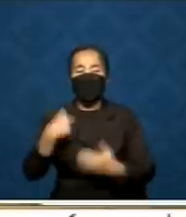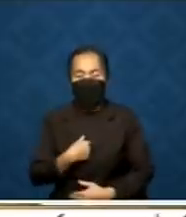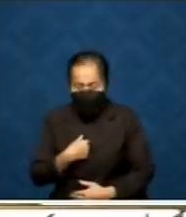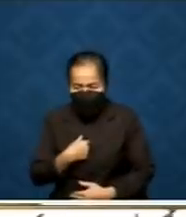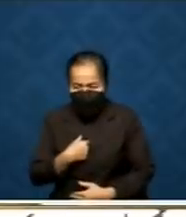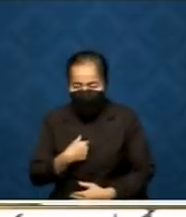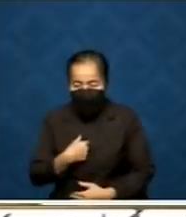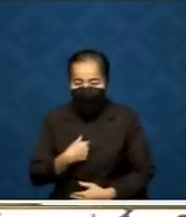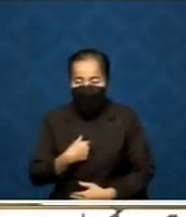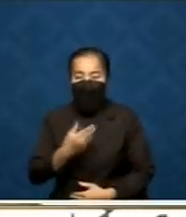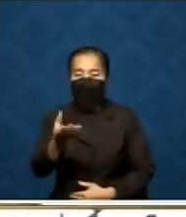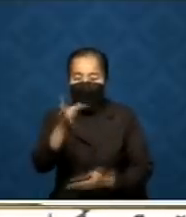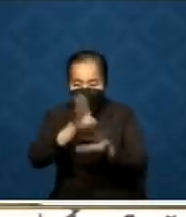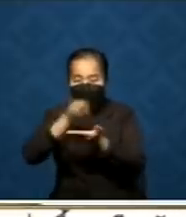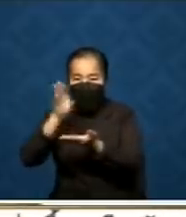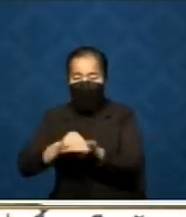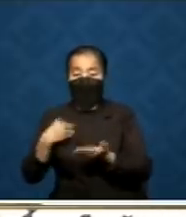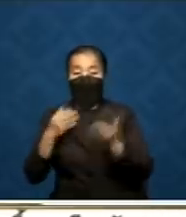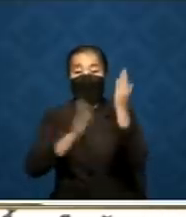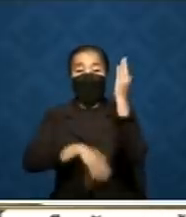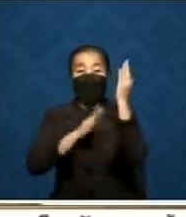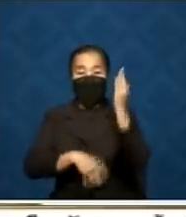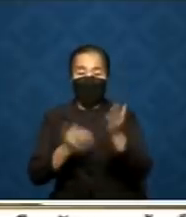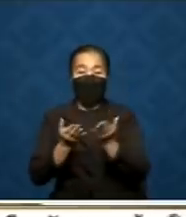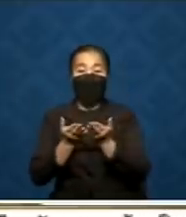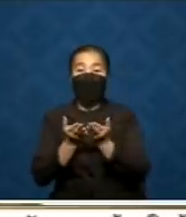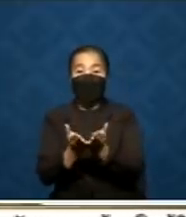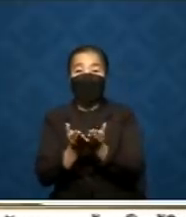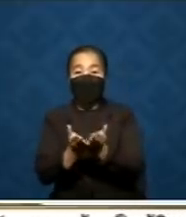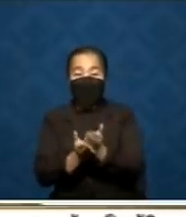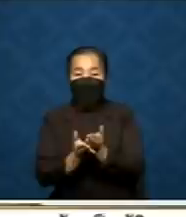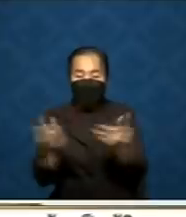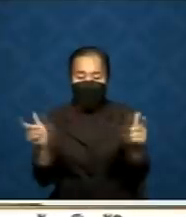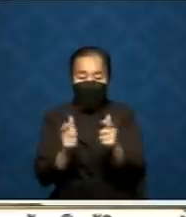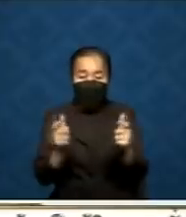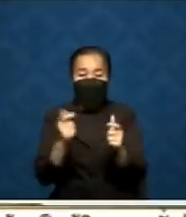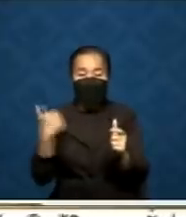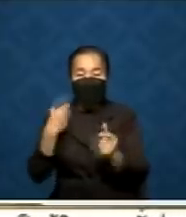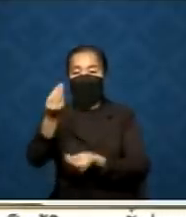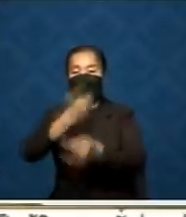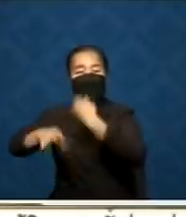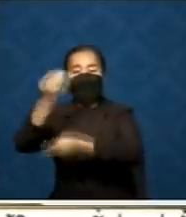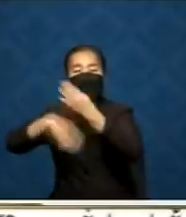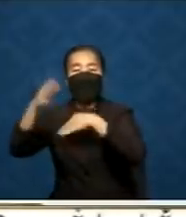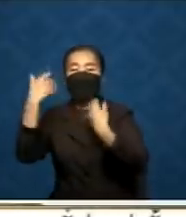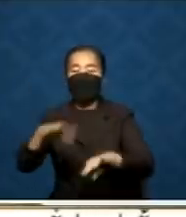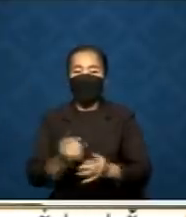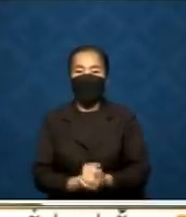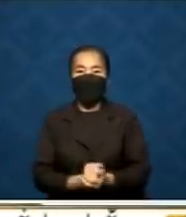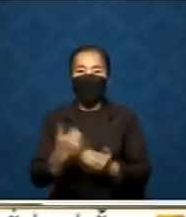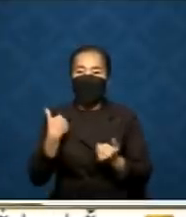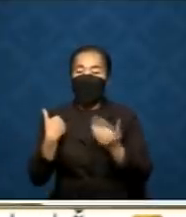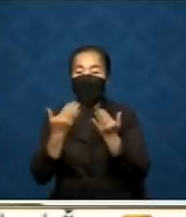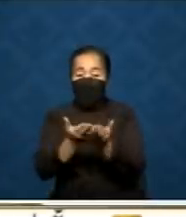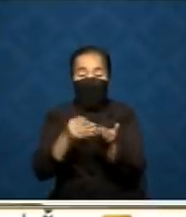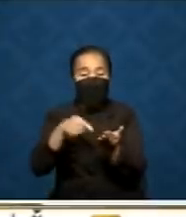นี่ขายเรือเล็กไปแล้ว 3 4,000บาทถ้าชอบประมงระยองฤตเหลือเฉพาะลายที่สาย